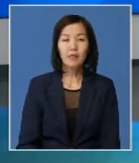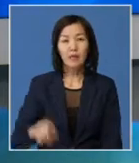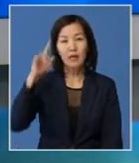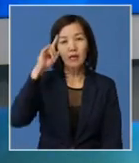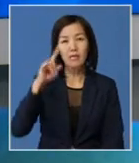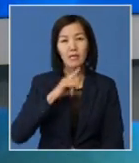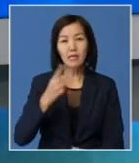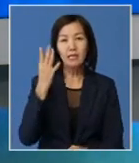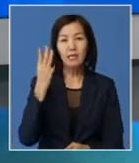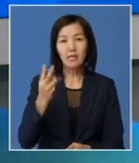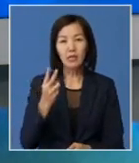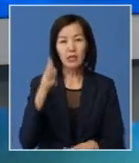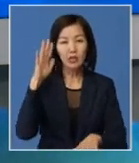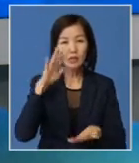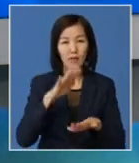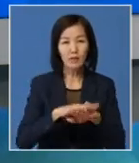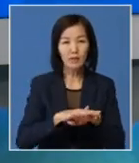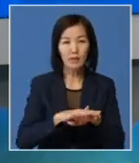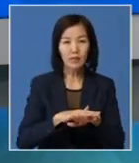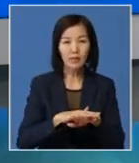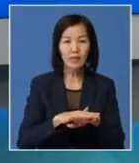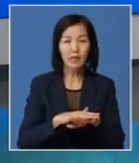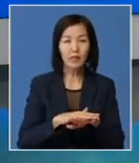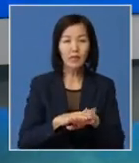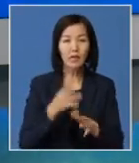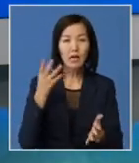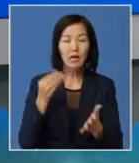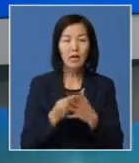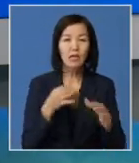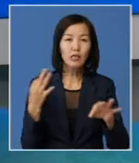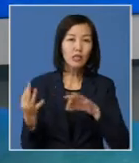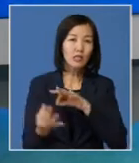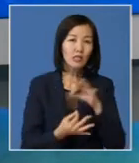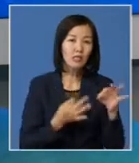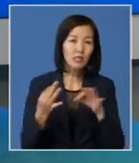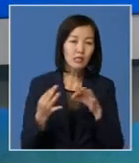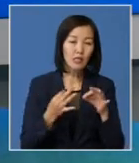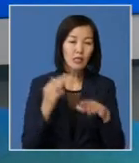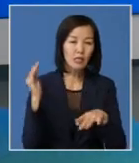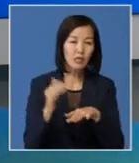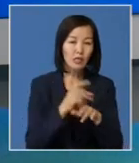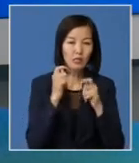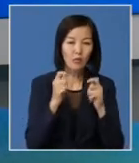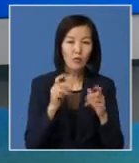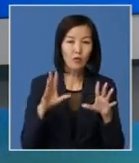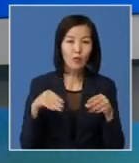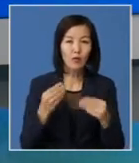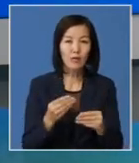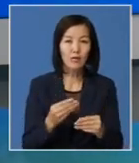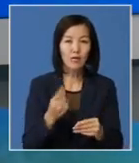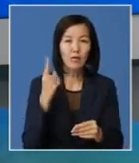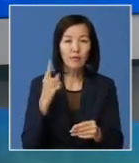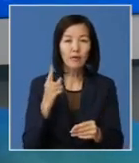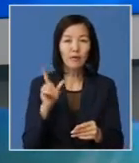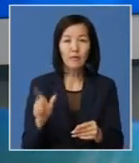Еліміздегі екінші деңгейлі банктер ақылы да жетім балаларға жақсылық жасауға болады. Ол үшін әуелі балалар үйіне барасыз, бір баланы таңдап